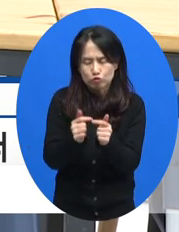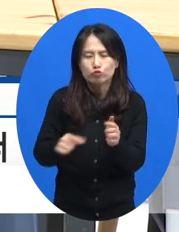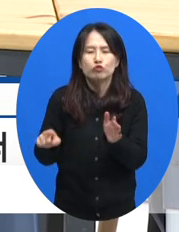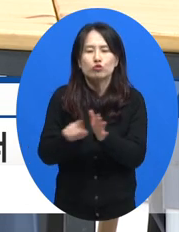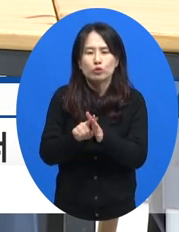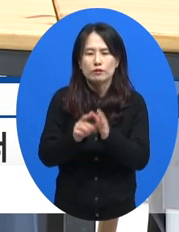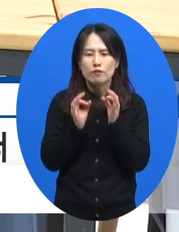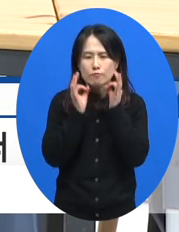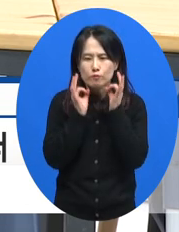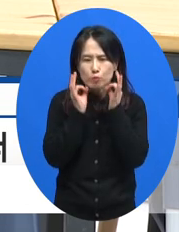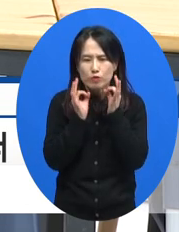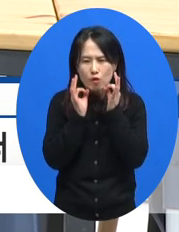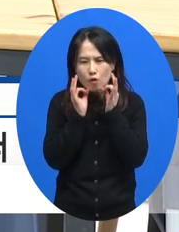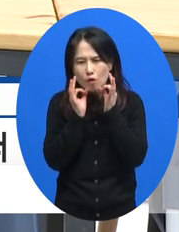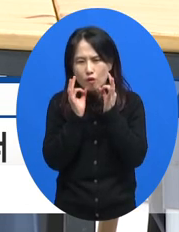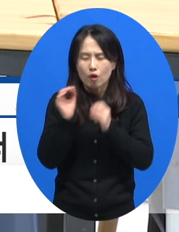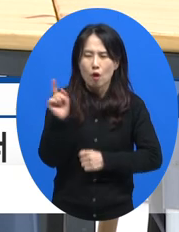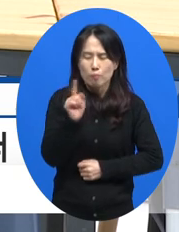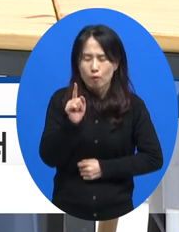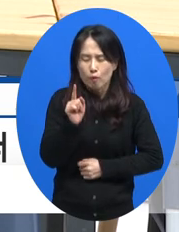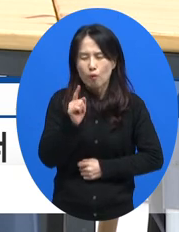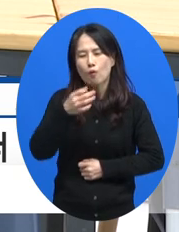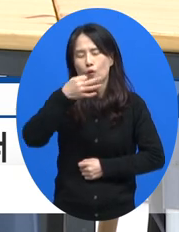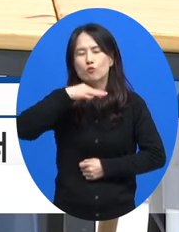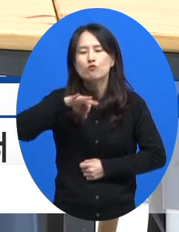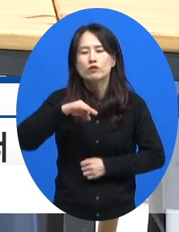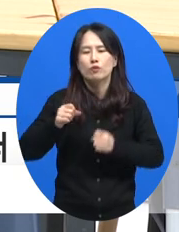노출 안 되게끔 보완을 시킬 수 있는 좋은